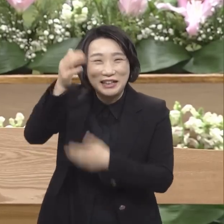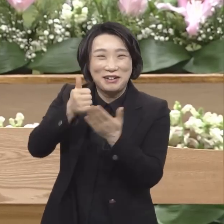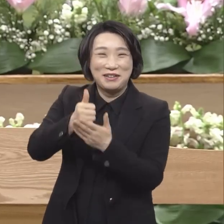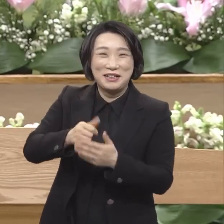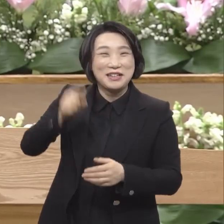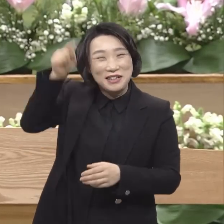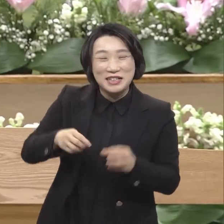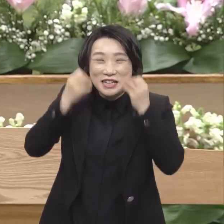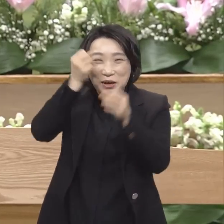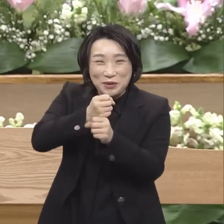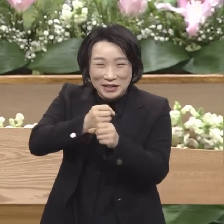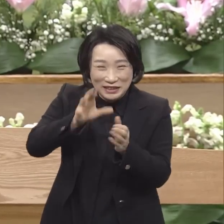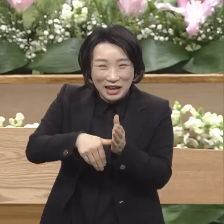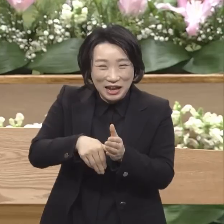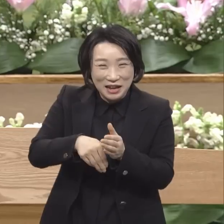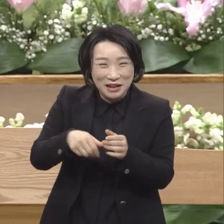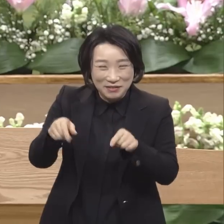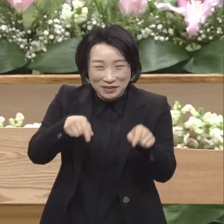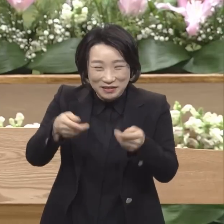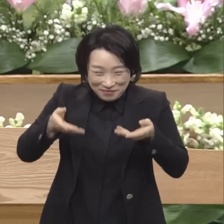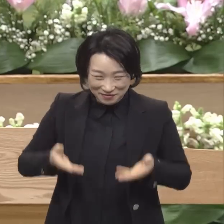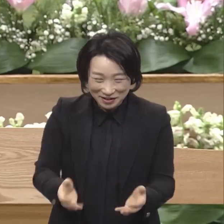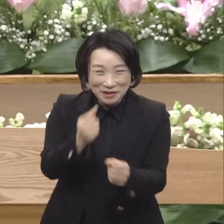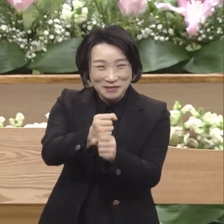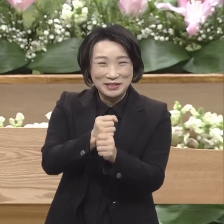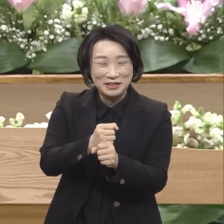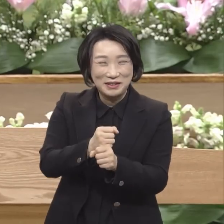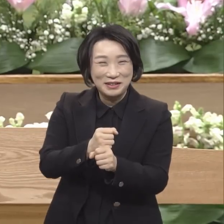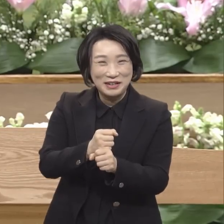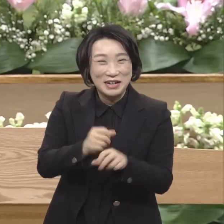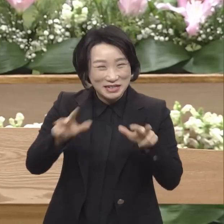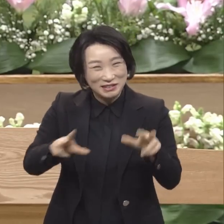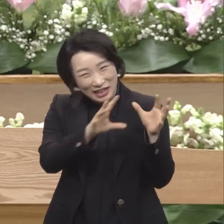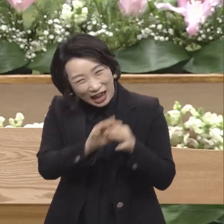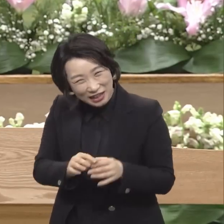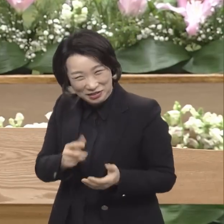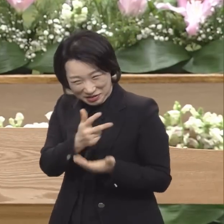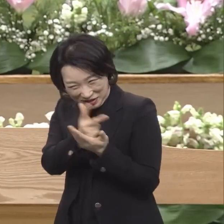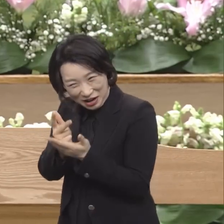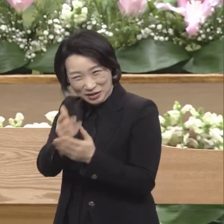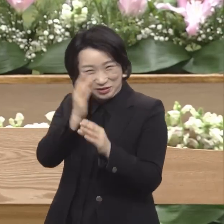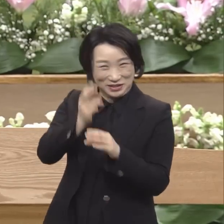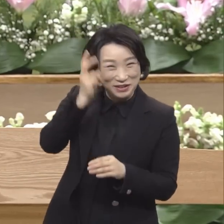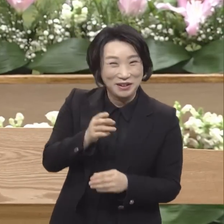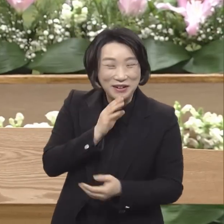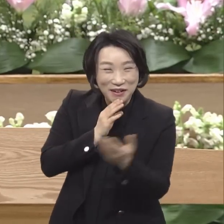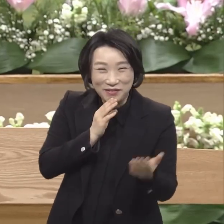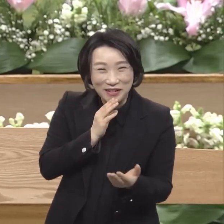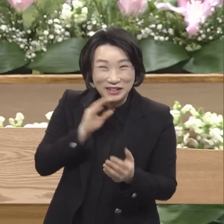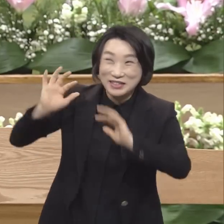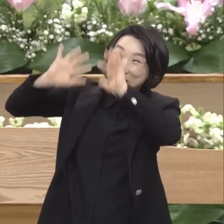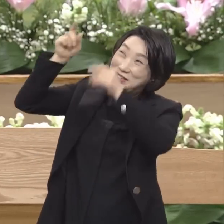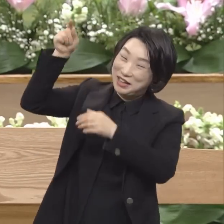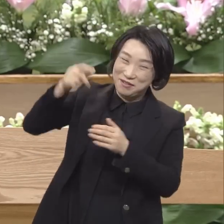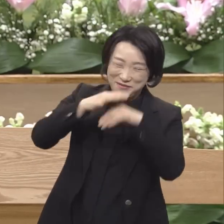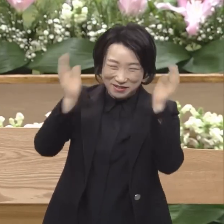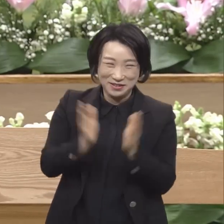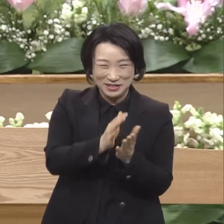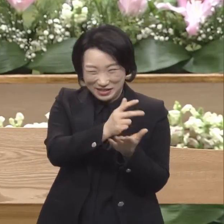계속하면 지금도 서로 되고 있는 거예요. 뼛속까지 영과 혼과 관절과 골절까지 다 찍어대고 있다 이